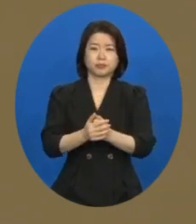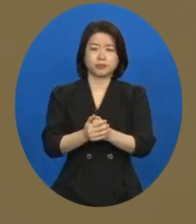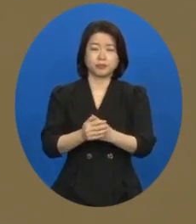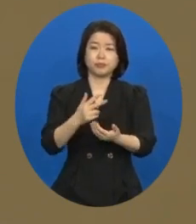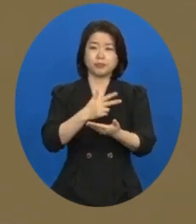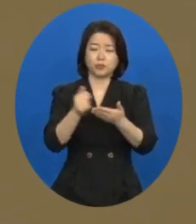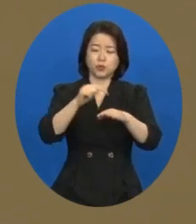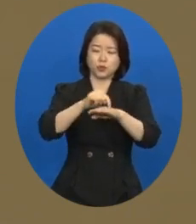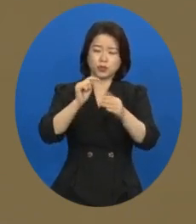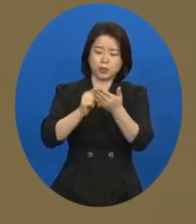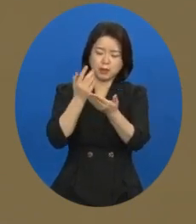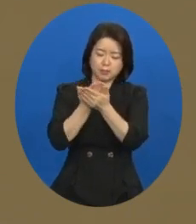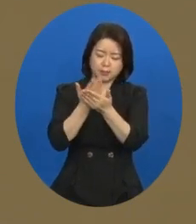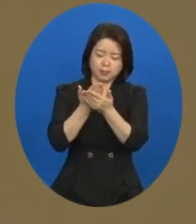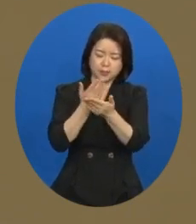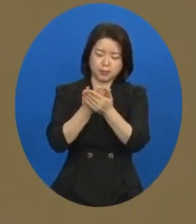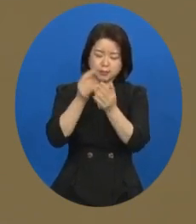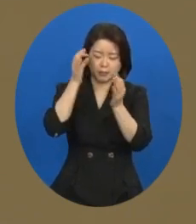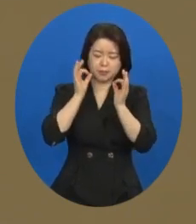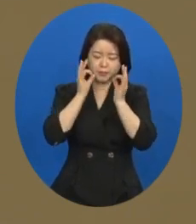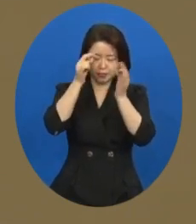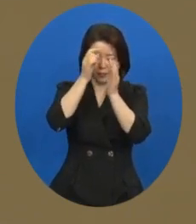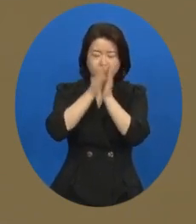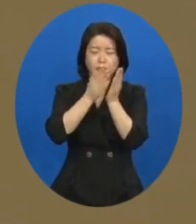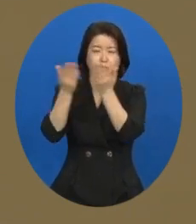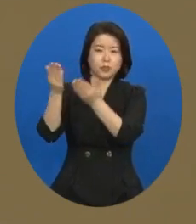주님의 마음을 달라고 구해보세요.